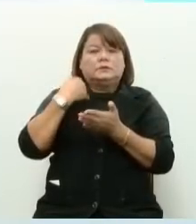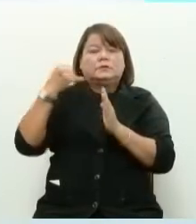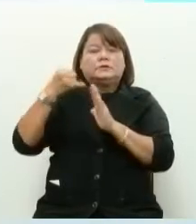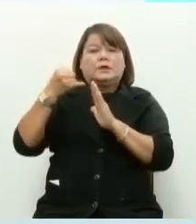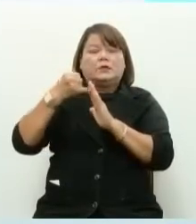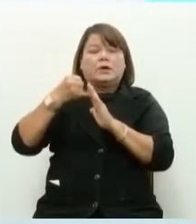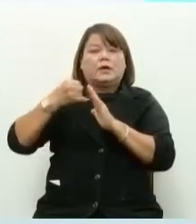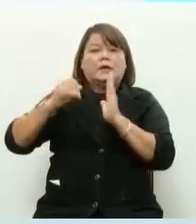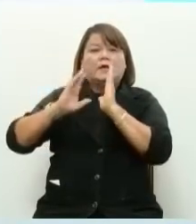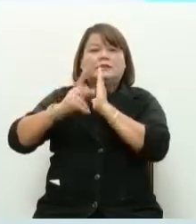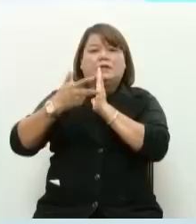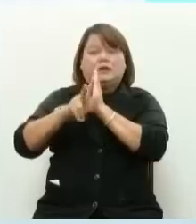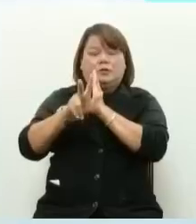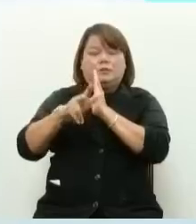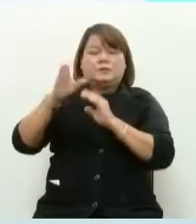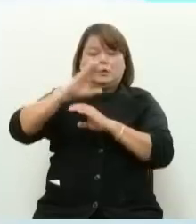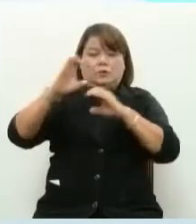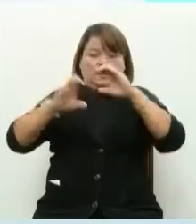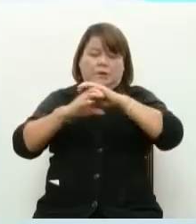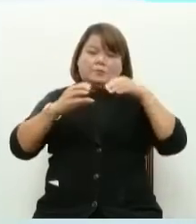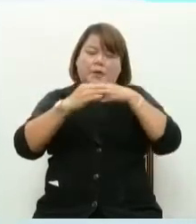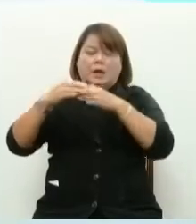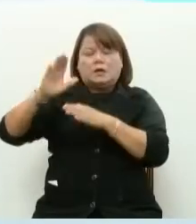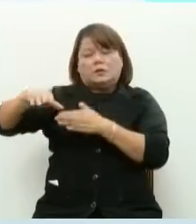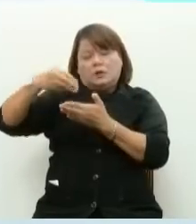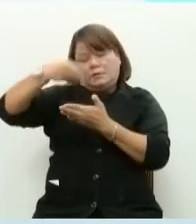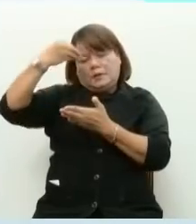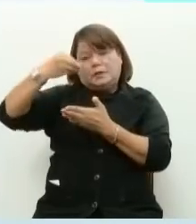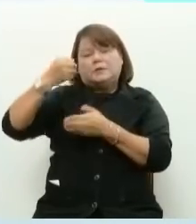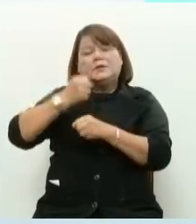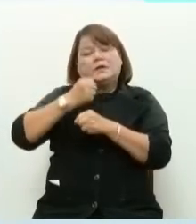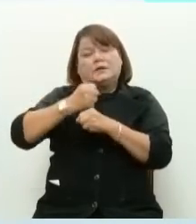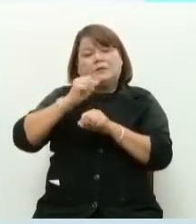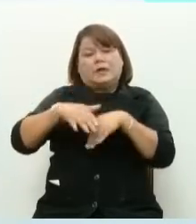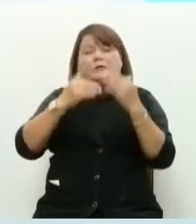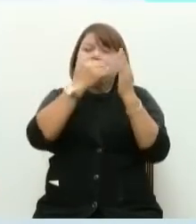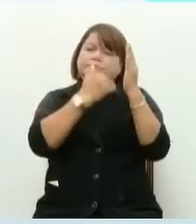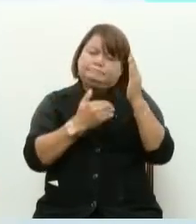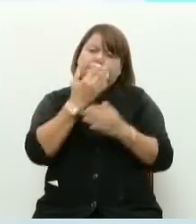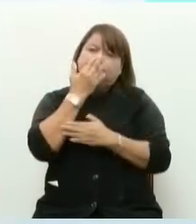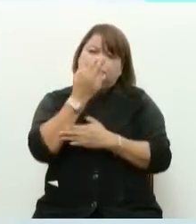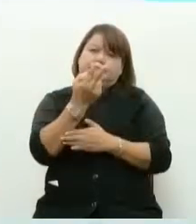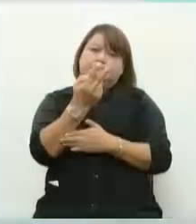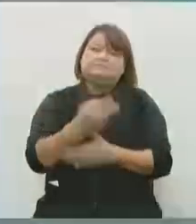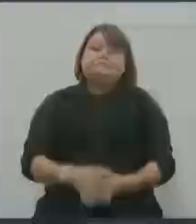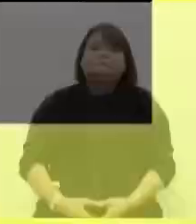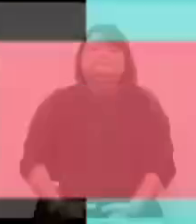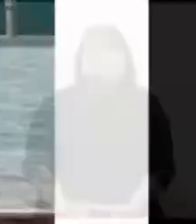ดชัยภูมิค่ะตามโครงการพาน้องกลับมาเรียนจะมีการดำเนินการอย่างไรนั้นไปติดตามรับชมกันค่ะ